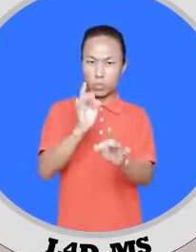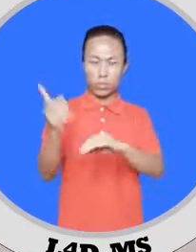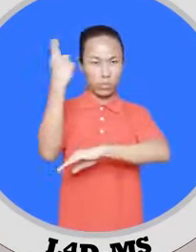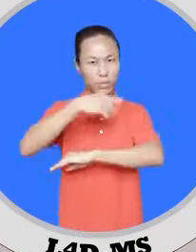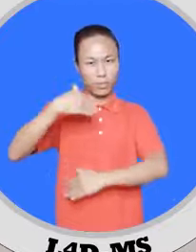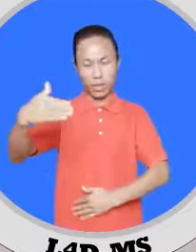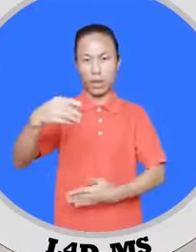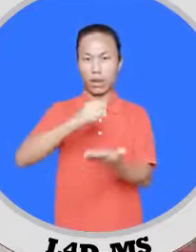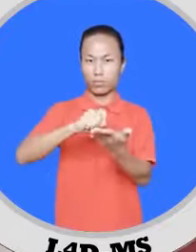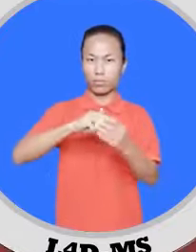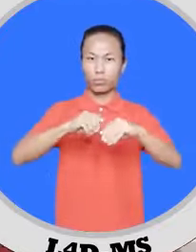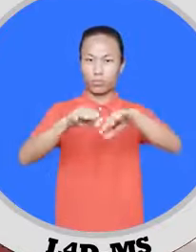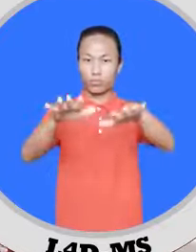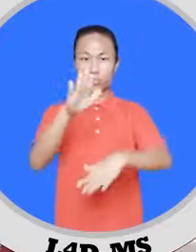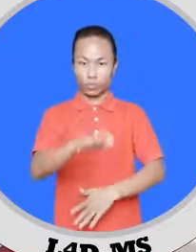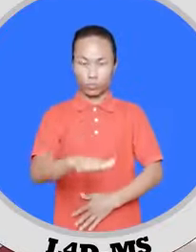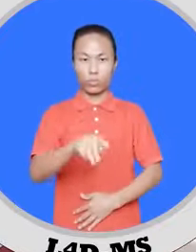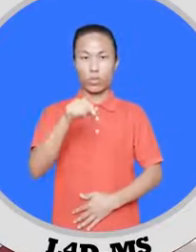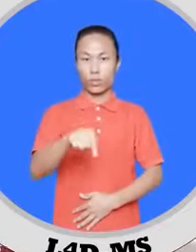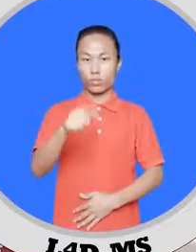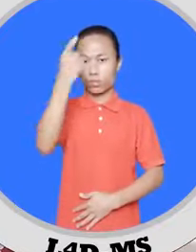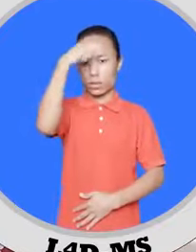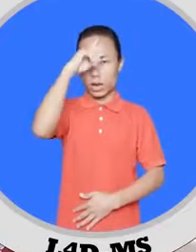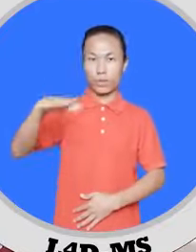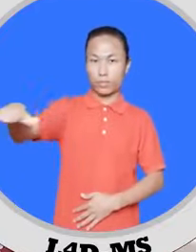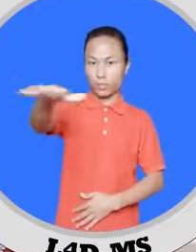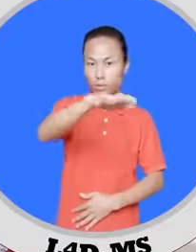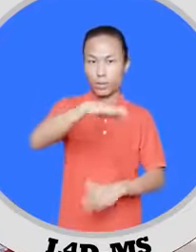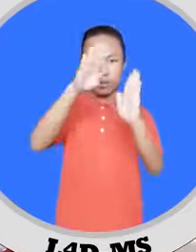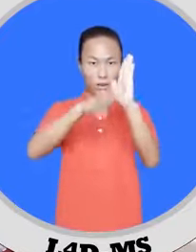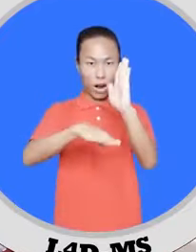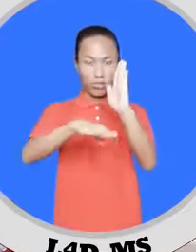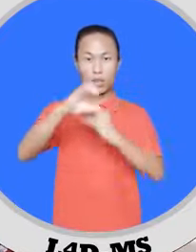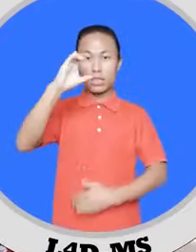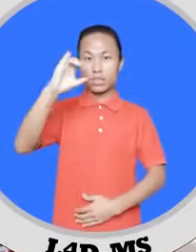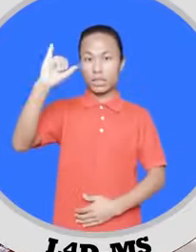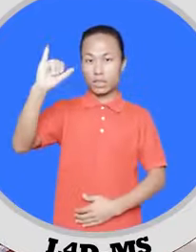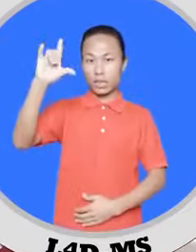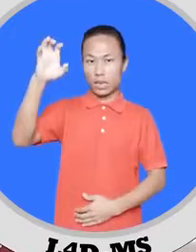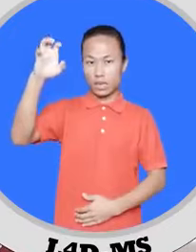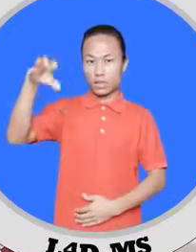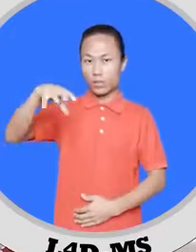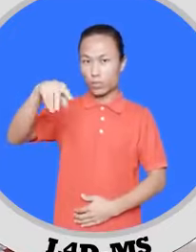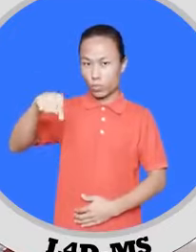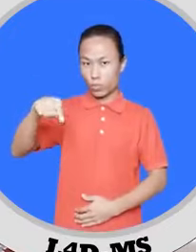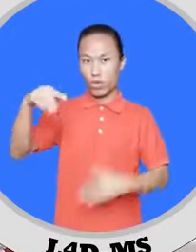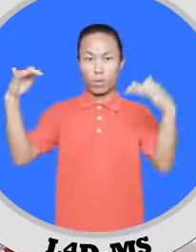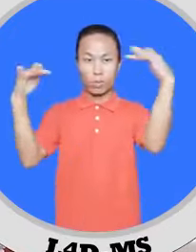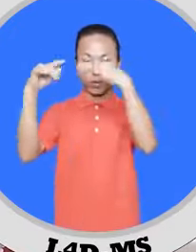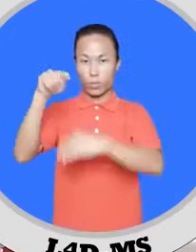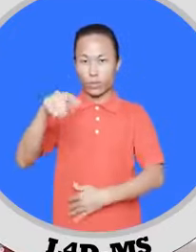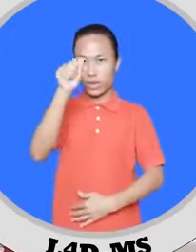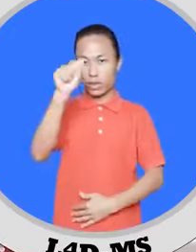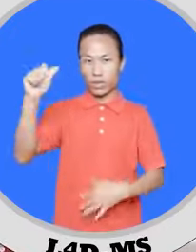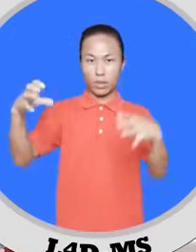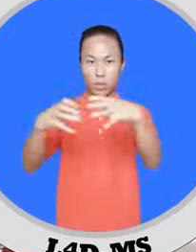ကိုကြင်ထက်နေပါတယ်စစ်ကောင်စီလော်ဘီကိုသက် Telegram Channel ကတော့ကွာမြို့နယ်ကျင်းတလီမြို့တိုက်ပွဲမှာအရခတ်တက်တော်